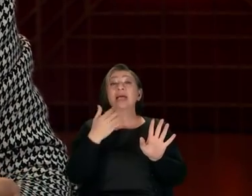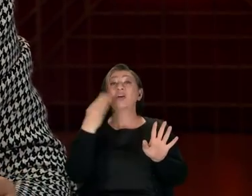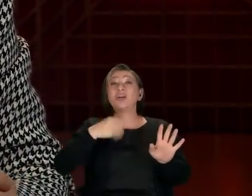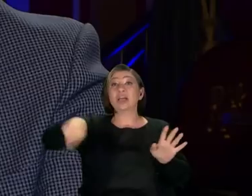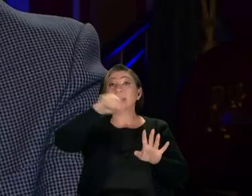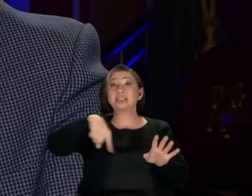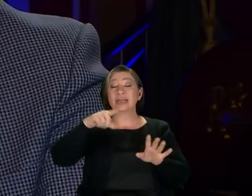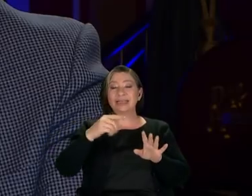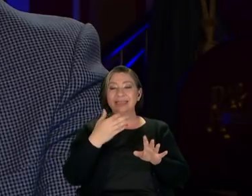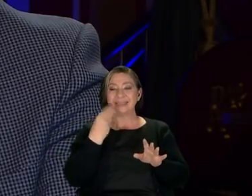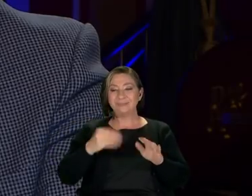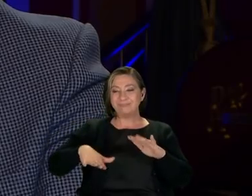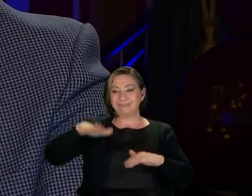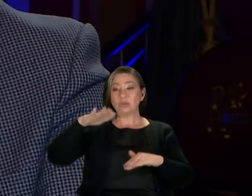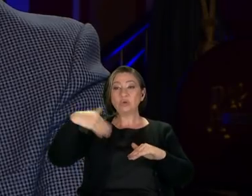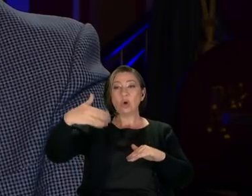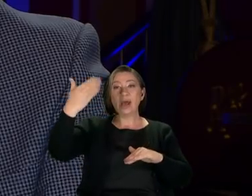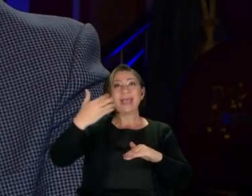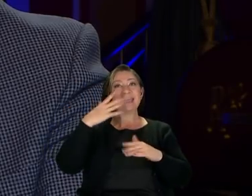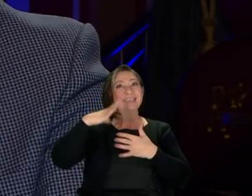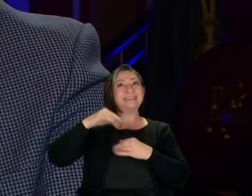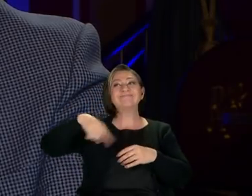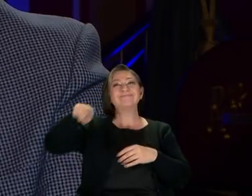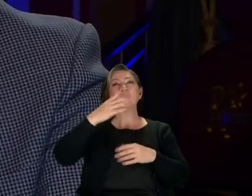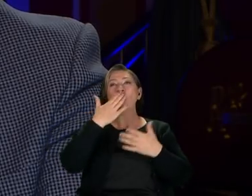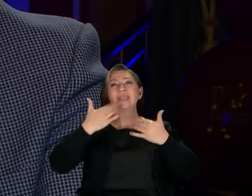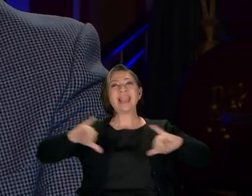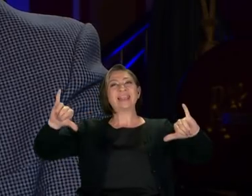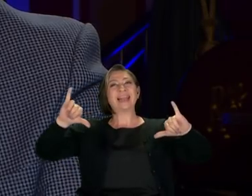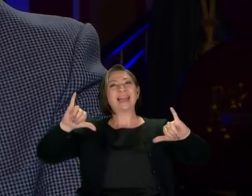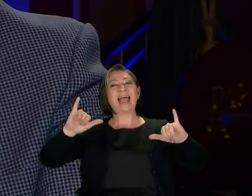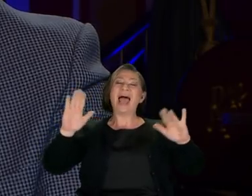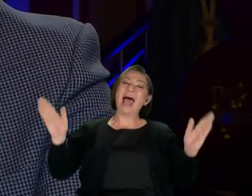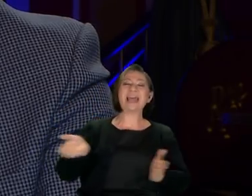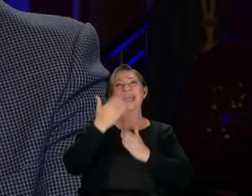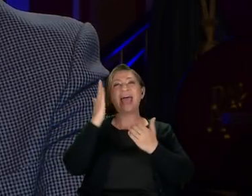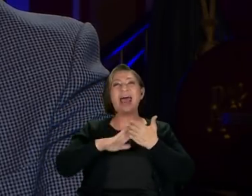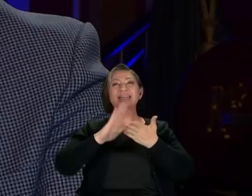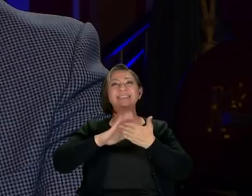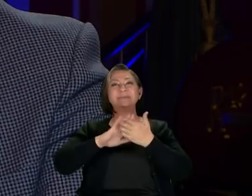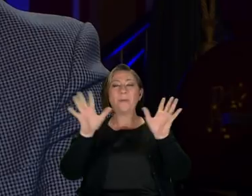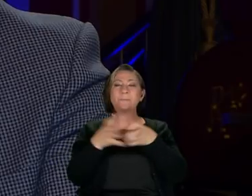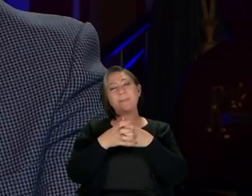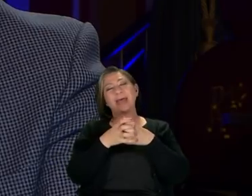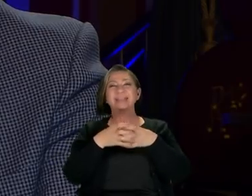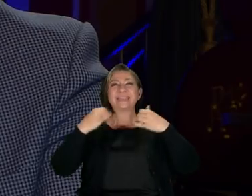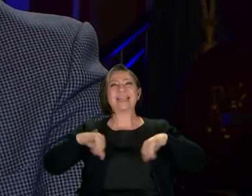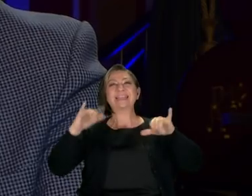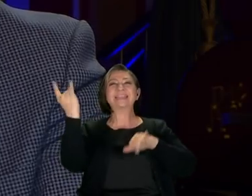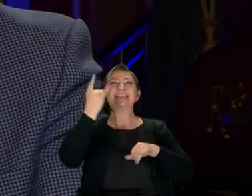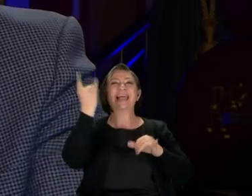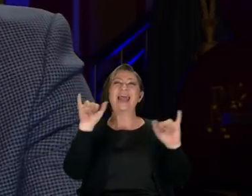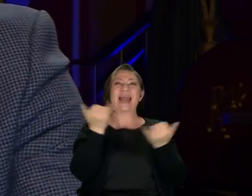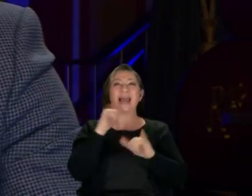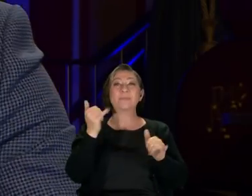gençlerin ergenlik çağı ya da sonrasındaki insanların da hani okullar tatil oldu. Hadi bakalım arkadaşlar hep beraber toplanalım.